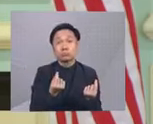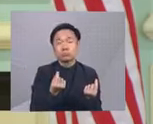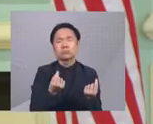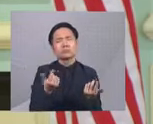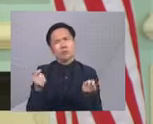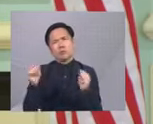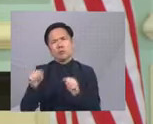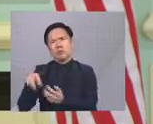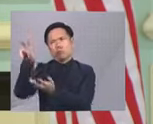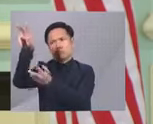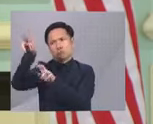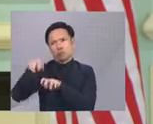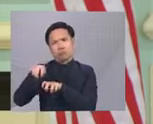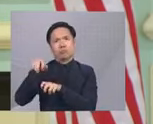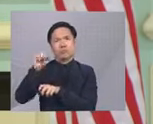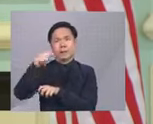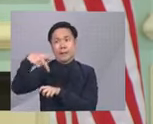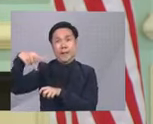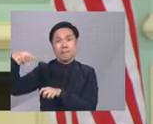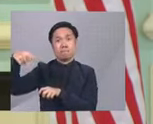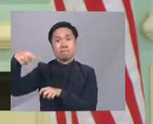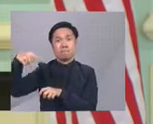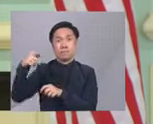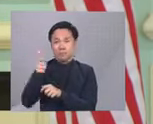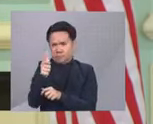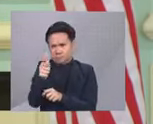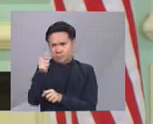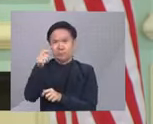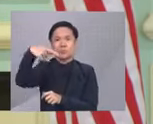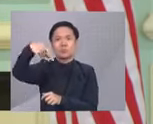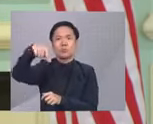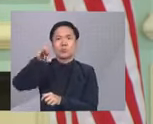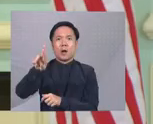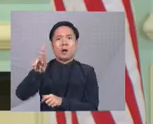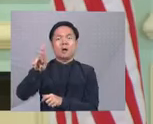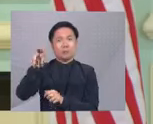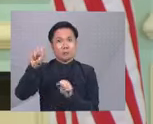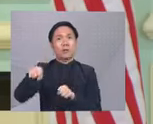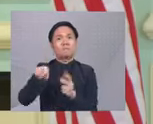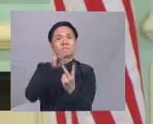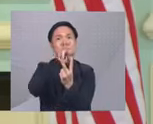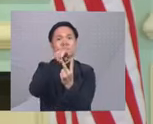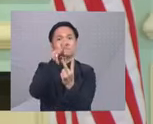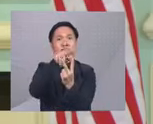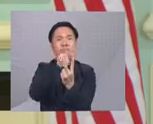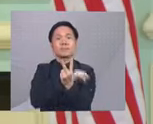melalui apps-apps yang kita telah pun perkenalkan. Tetapi kalau mereka